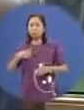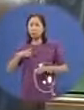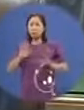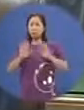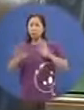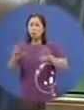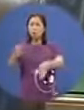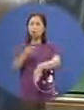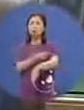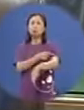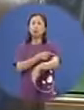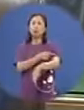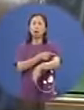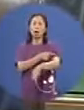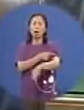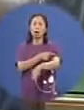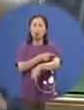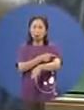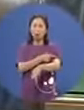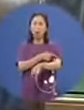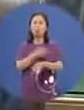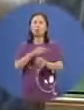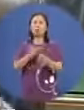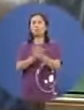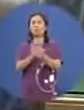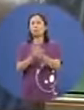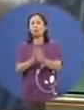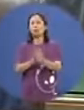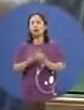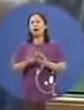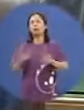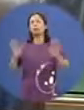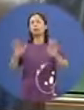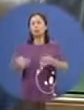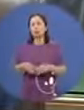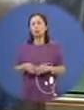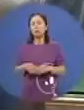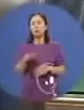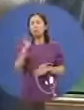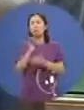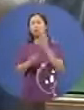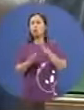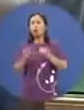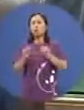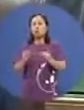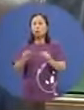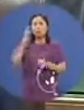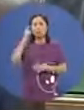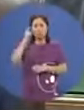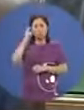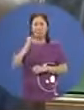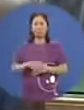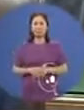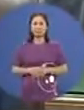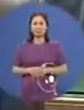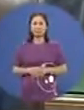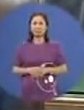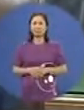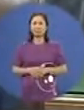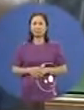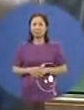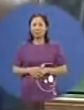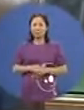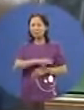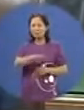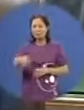と大丈夫なんです、 はい、 で予防注射はもうタダにしようと思ったんです。 あ、そうですか。 それで、はい、全員にもうどんどん